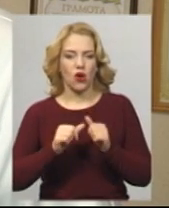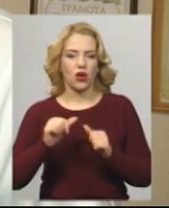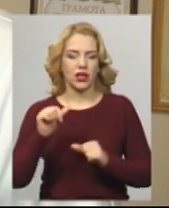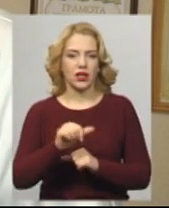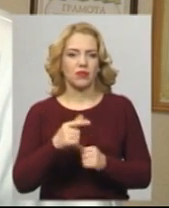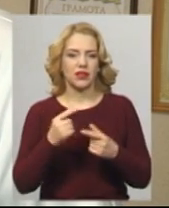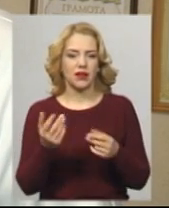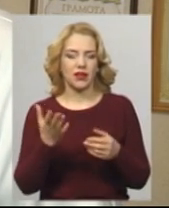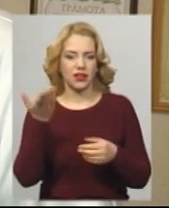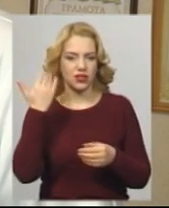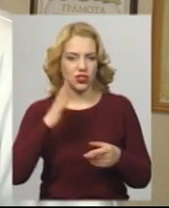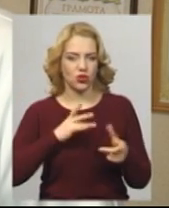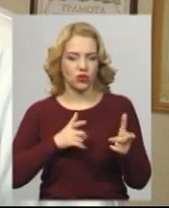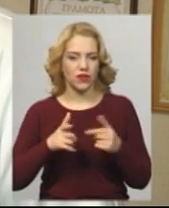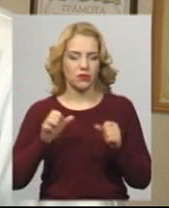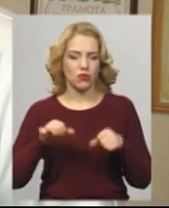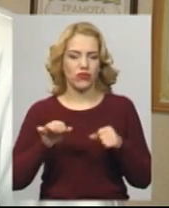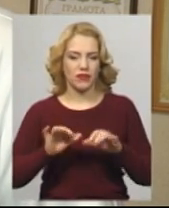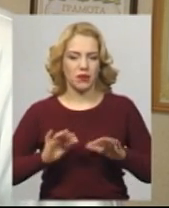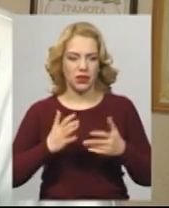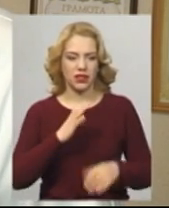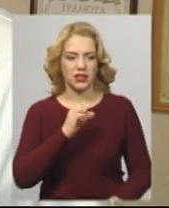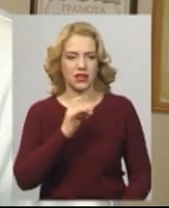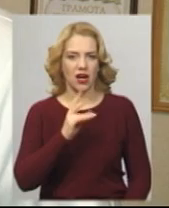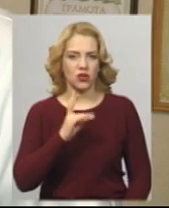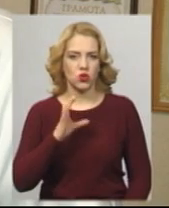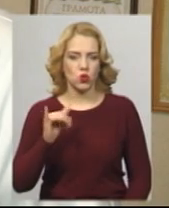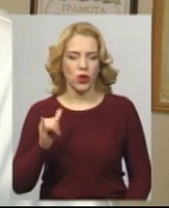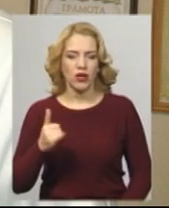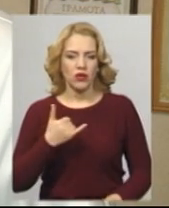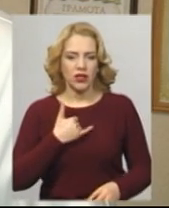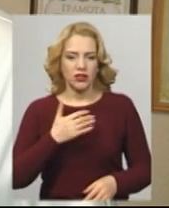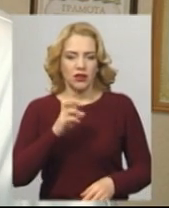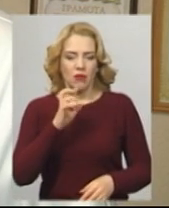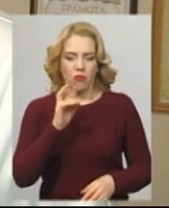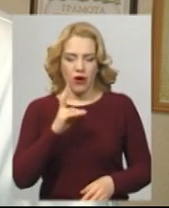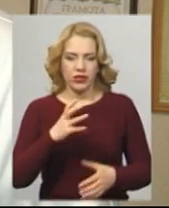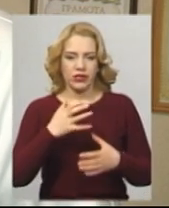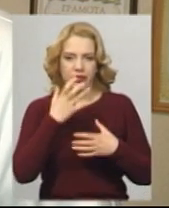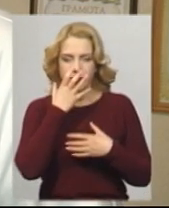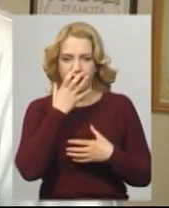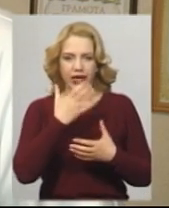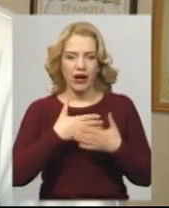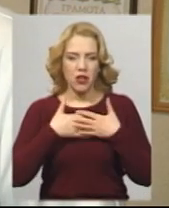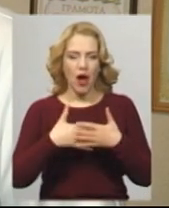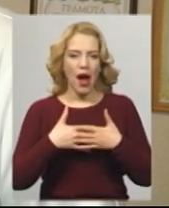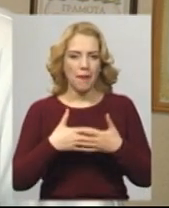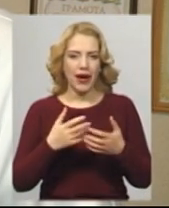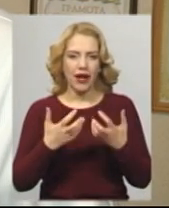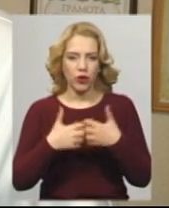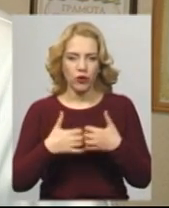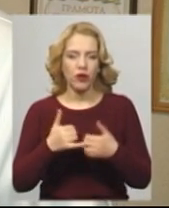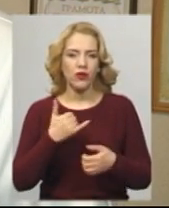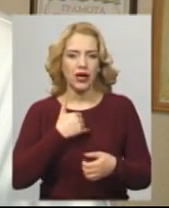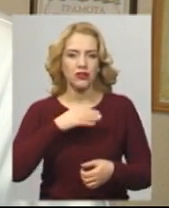ймовірні випадки САРСу, поступлення таких хворих. І в нас бокс з киснем, з дихальною апаратурою. У нас є